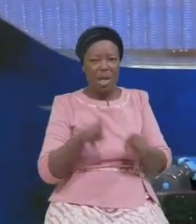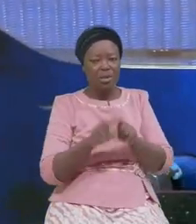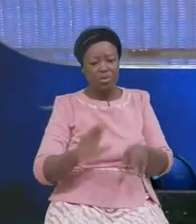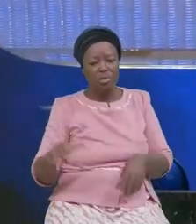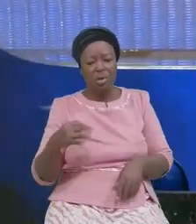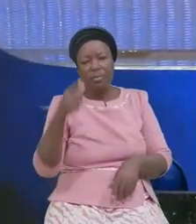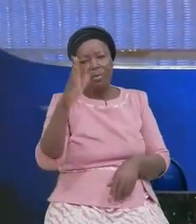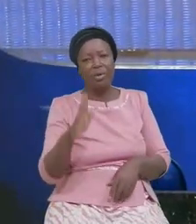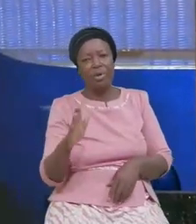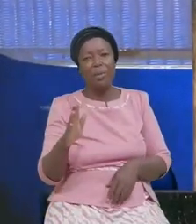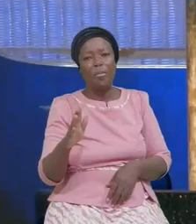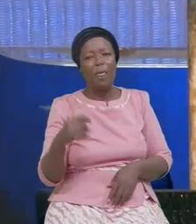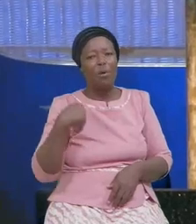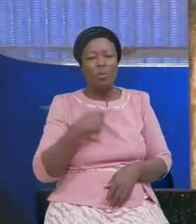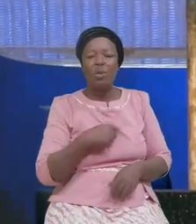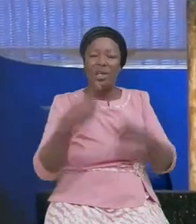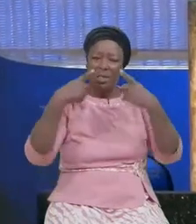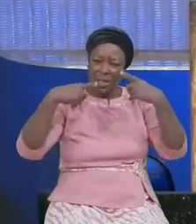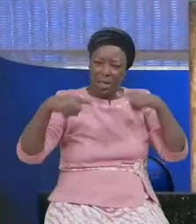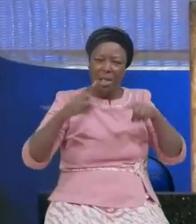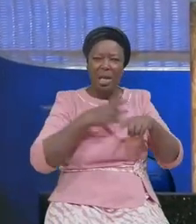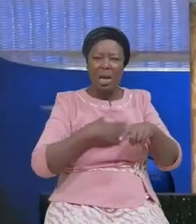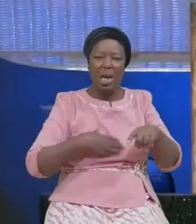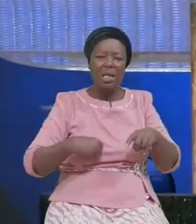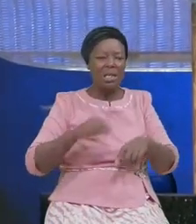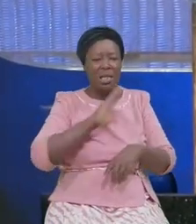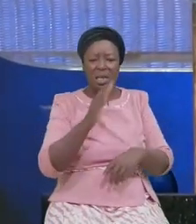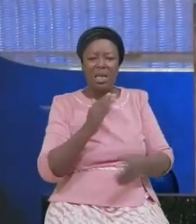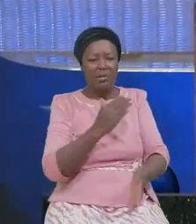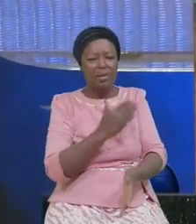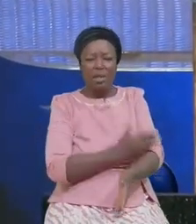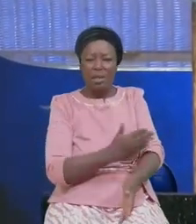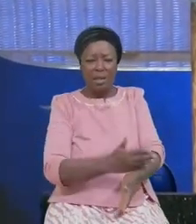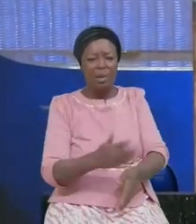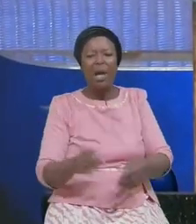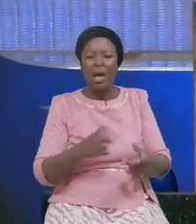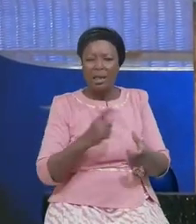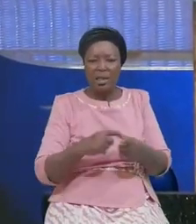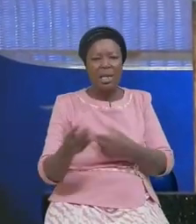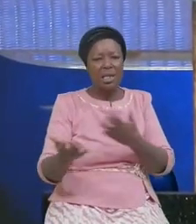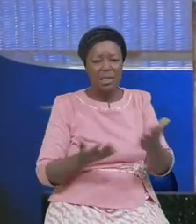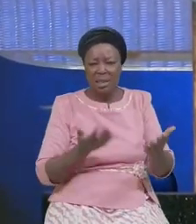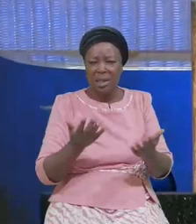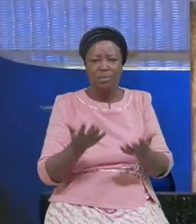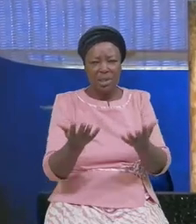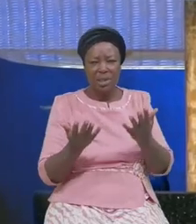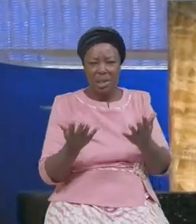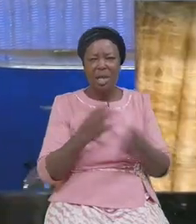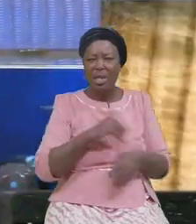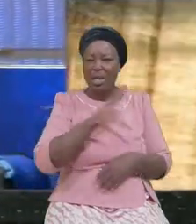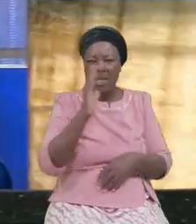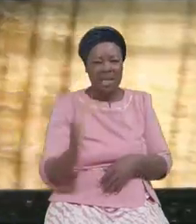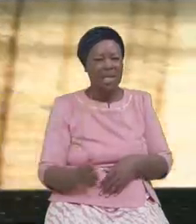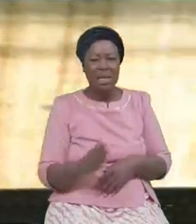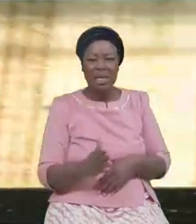et que nous devons déclarer, nous ne devons pas désapprécier, nous devons désirer, nous ne devons pas mépriser